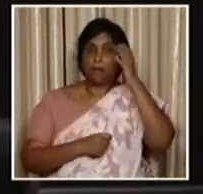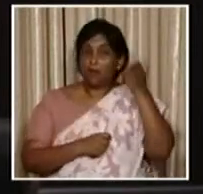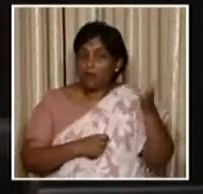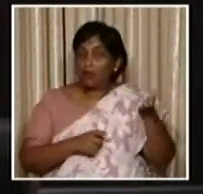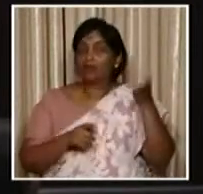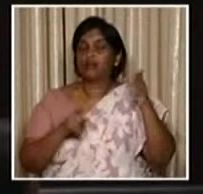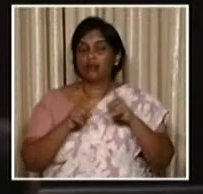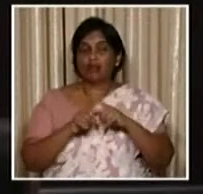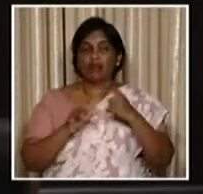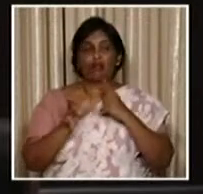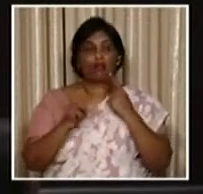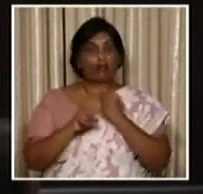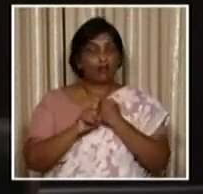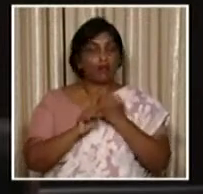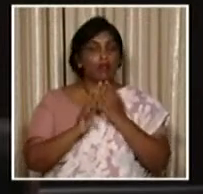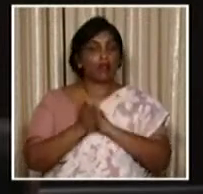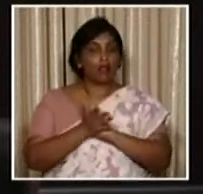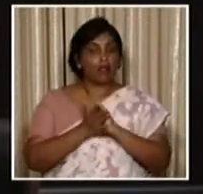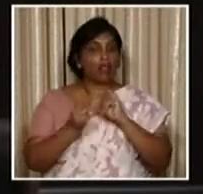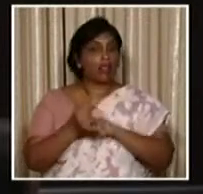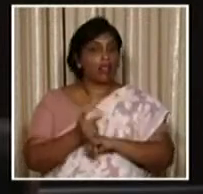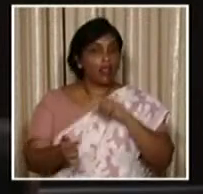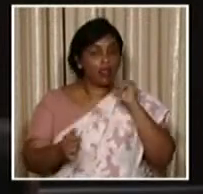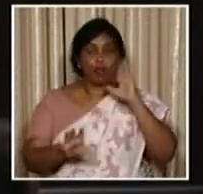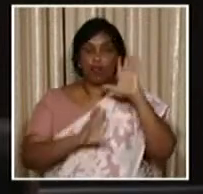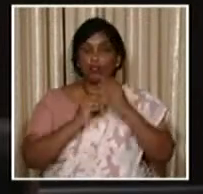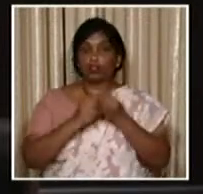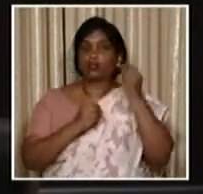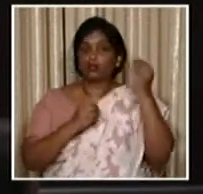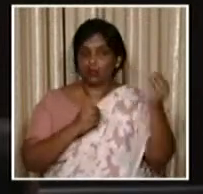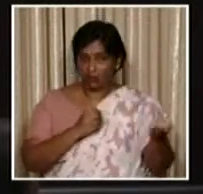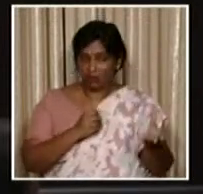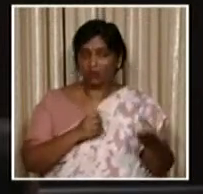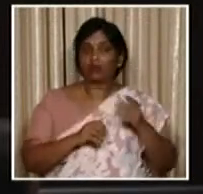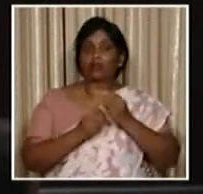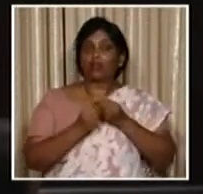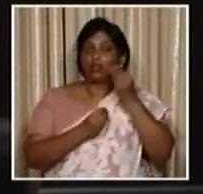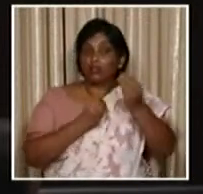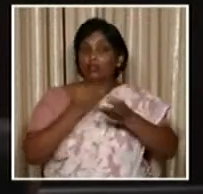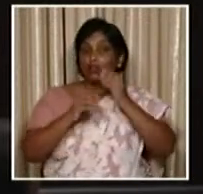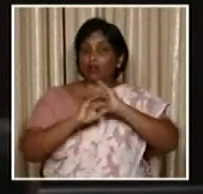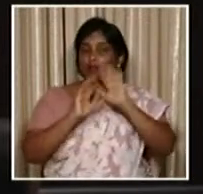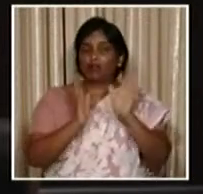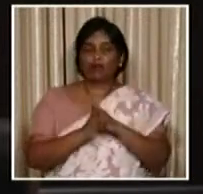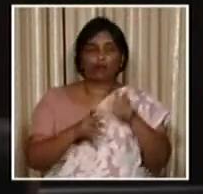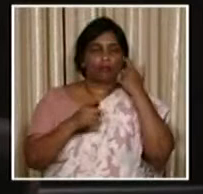ගැන තමයි කබීර් රසීම් ඇමතුමාගේ ලේකම්තුමා තොරතුරු දුන්නේ මේ දුන්න දේවල්